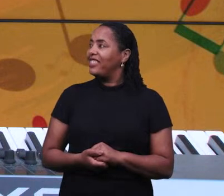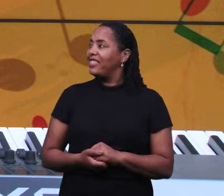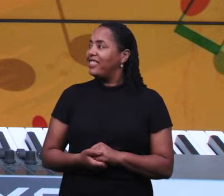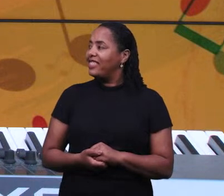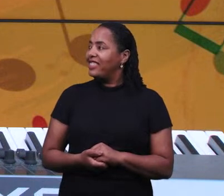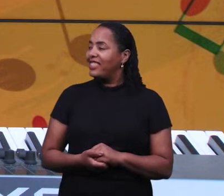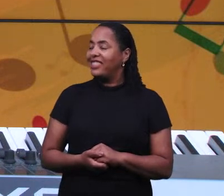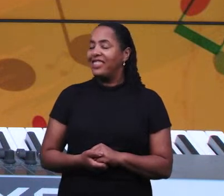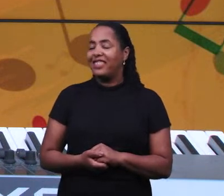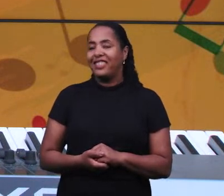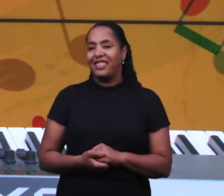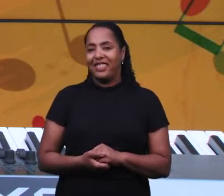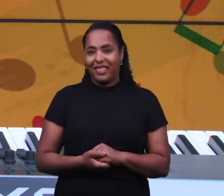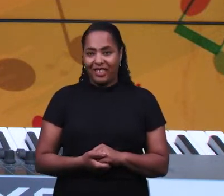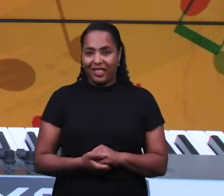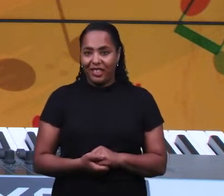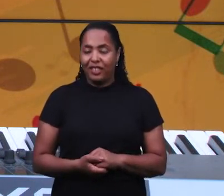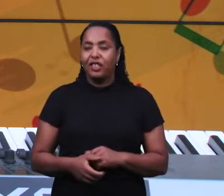si.